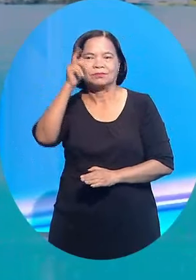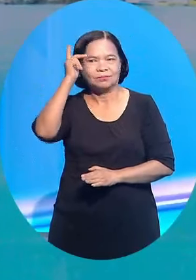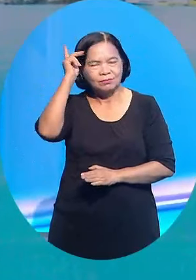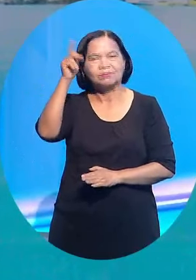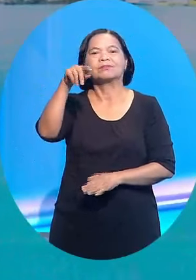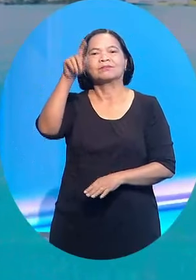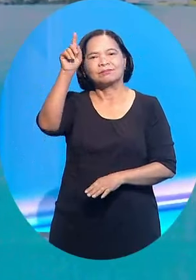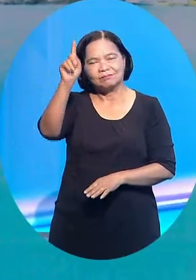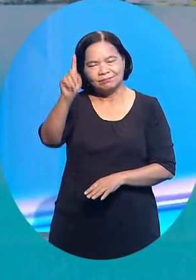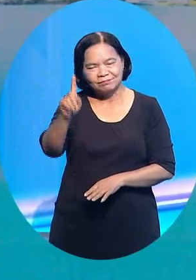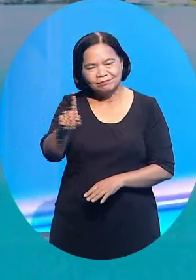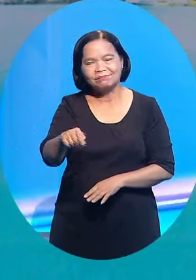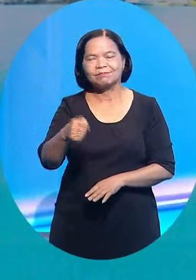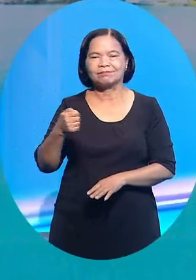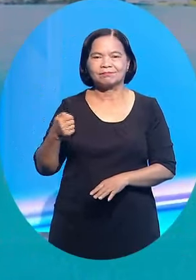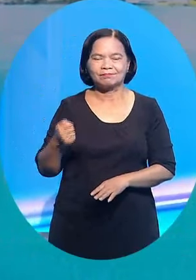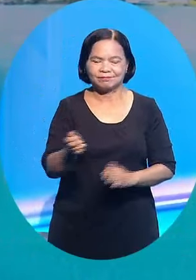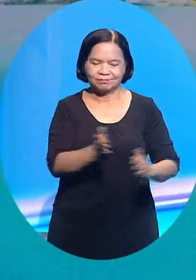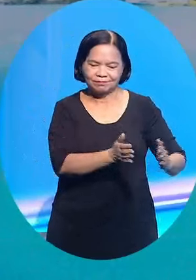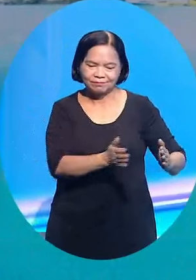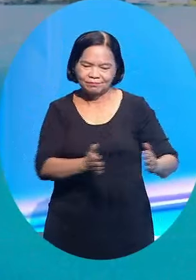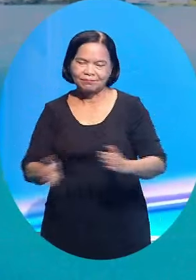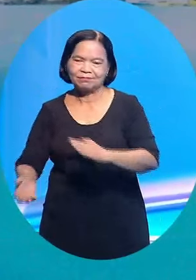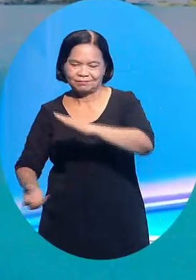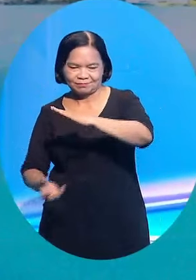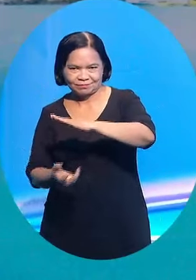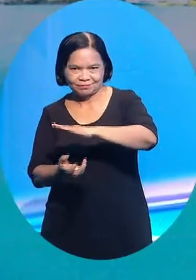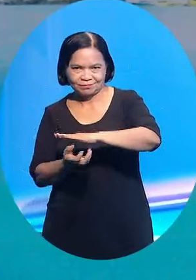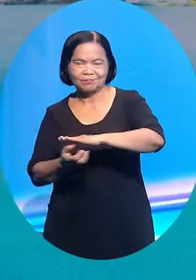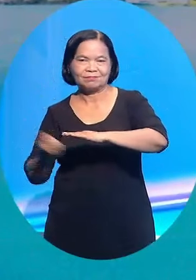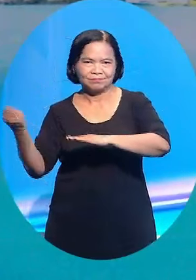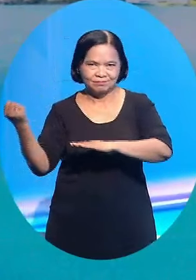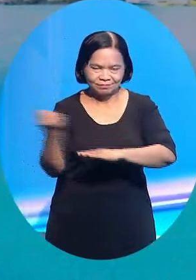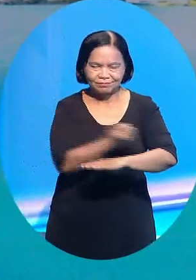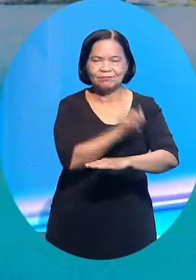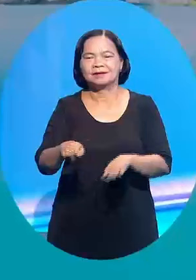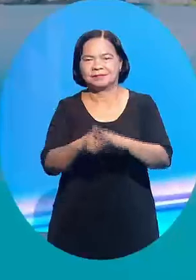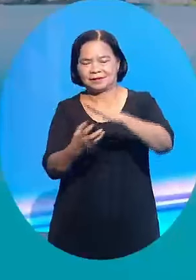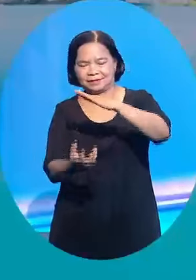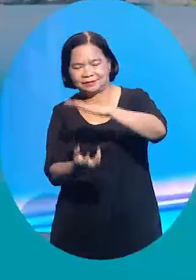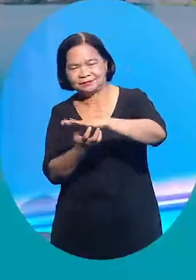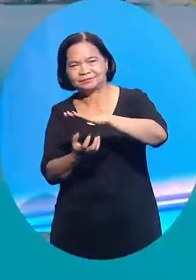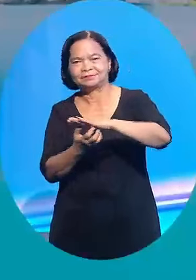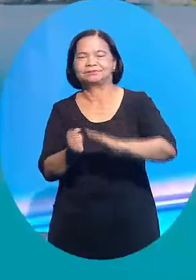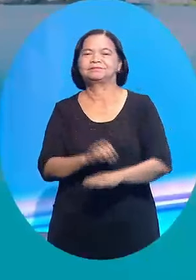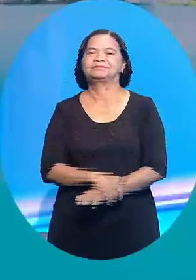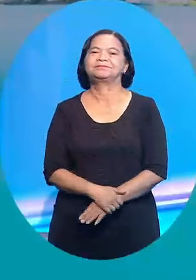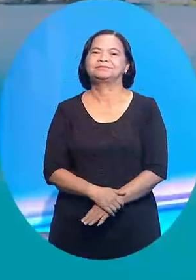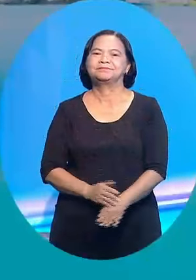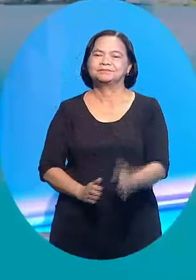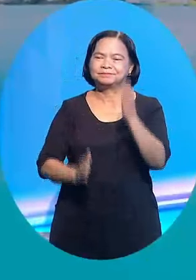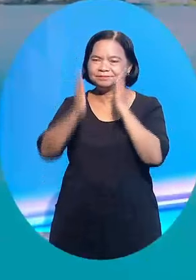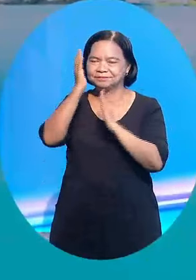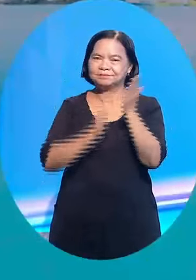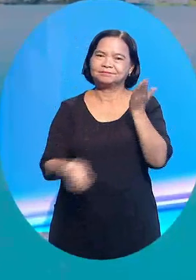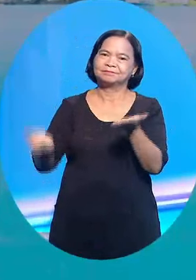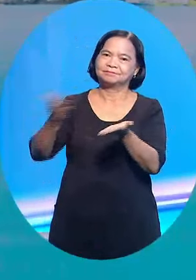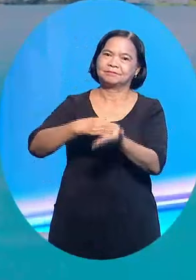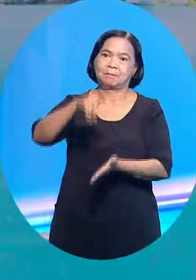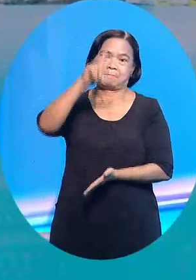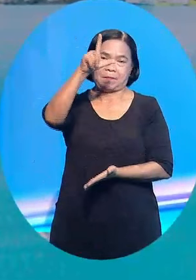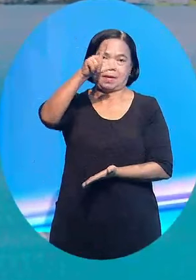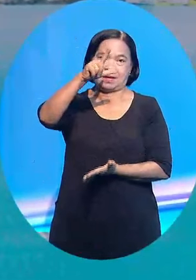mắc, nhưng các cơ sở giết mổ dây chuyền công nghiệp đã cơ bản đáp ứng được các quy định. Thành phố Hồ Chí Minh sẽ bổ sung thêm 7 điểm